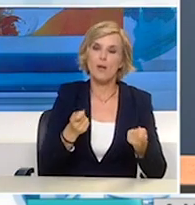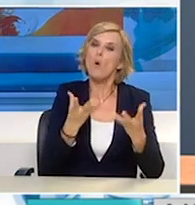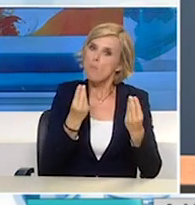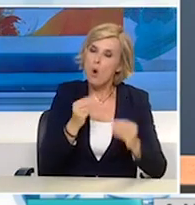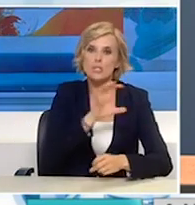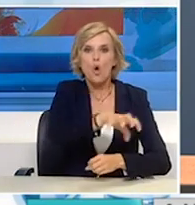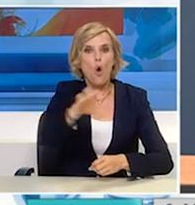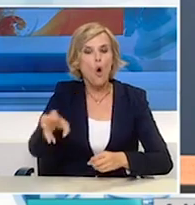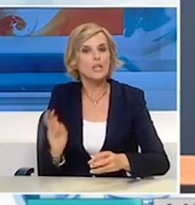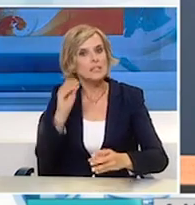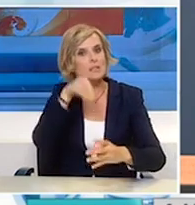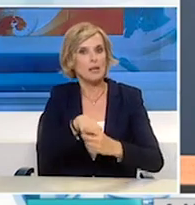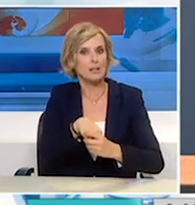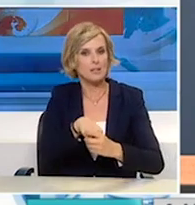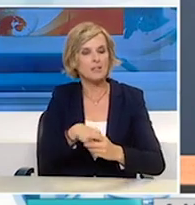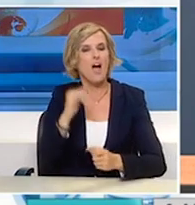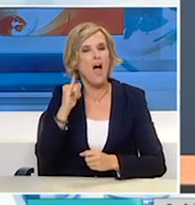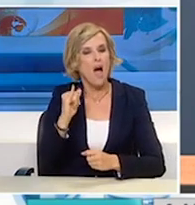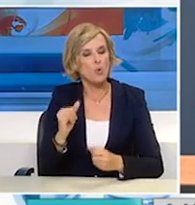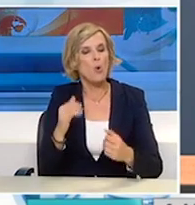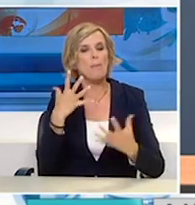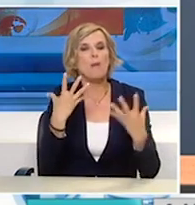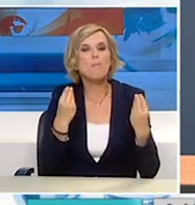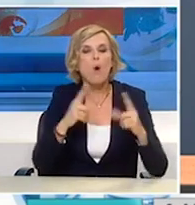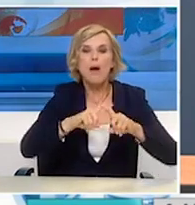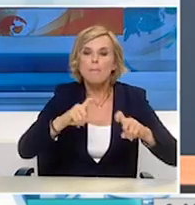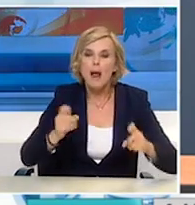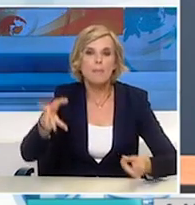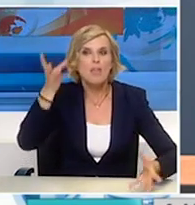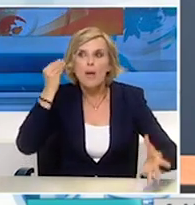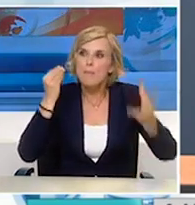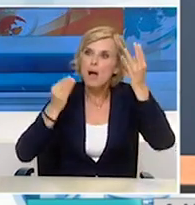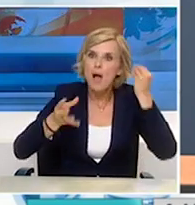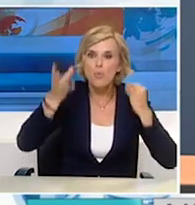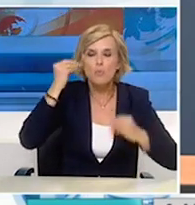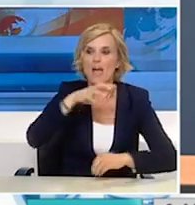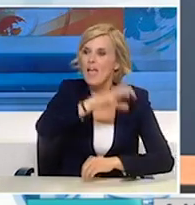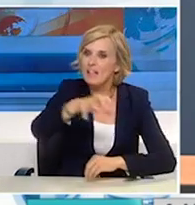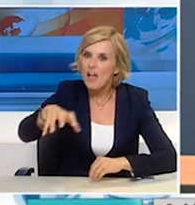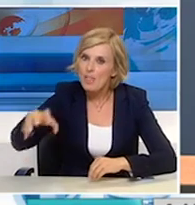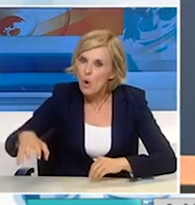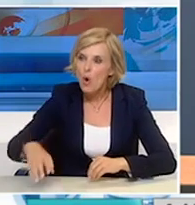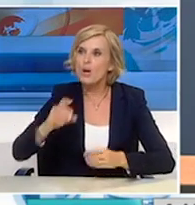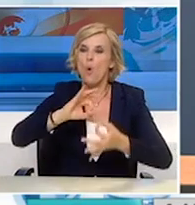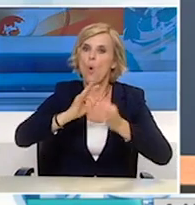χώρες. Όλοι μας έχουμε ένα μάθημα από την πανδημία και τον έως τώρα χειρισμό της. Κάθε χώρα, κάθε οργανισμός